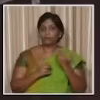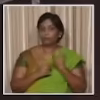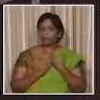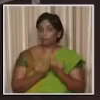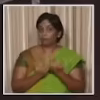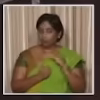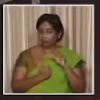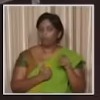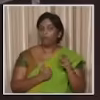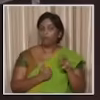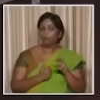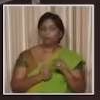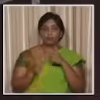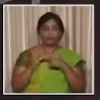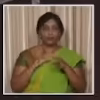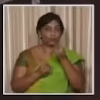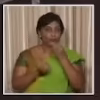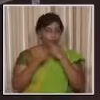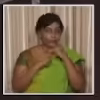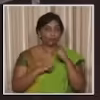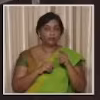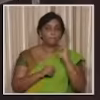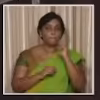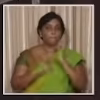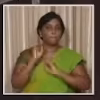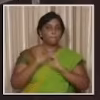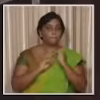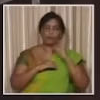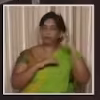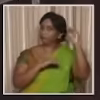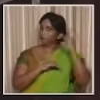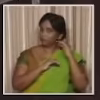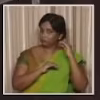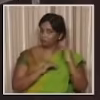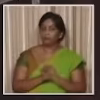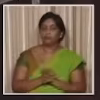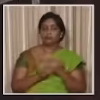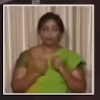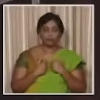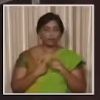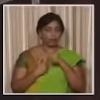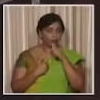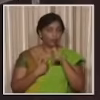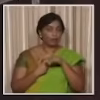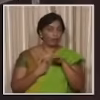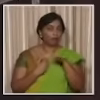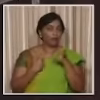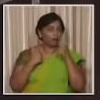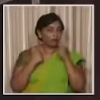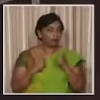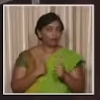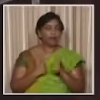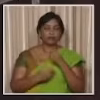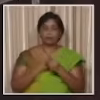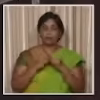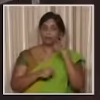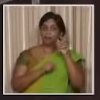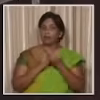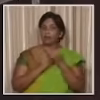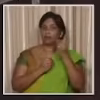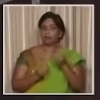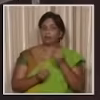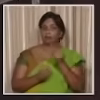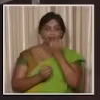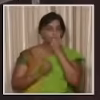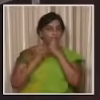ගත්තොත් සත්ව ආහාර අපි 50%ක් අපි ආනයනය කරනවා. අපිට පුළුවන් නම් මේ ඉඩම් ටික හරියට ආයෝජකයන්ට හරිය දීලා බඩගිරු